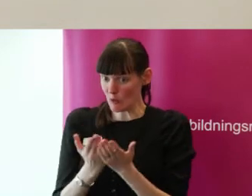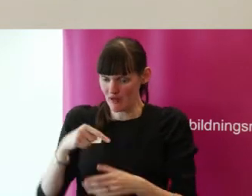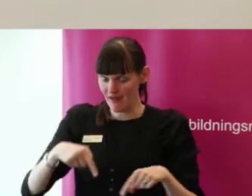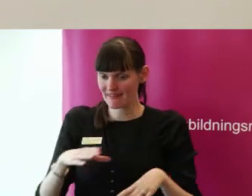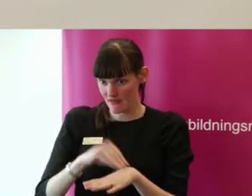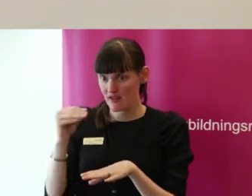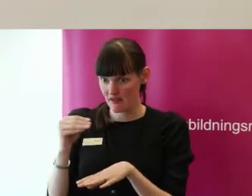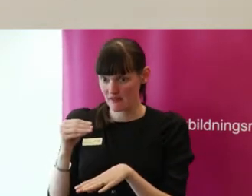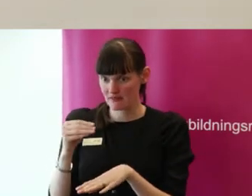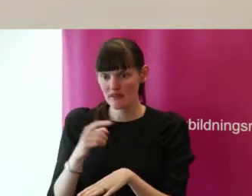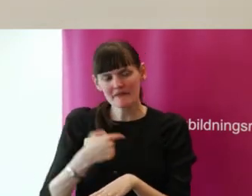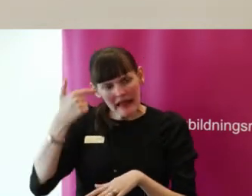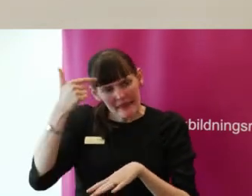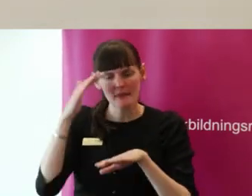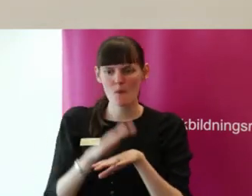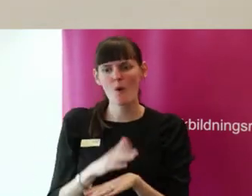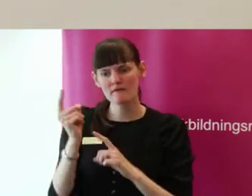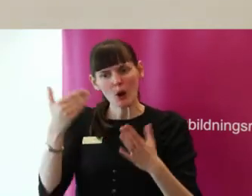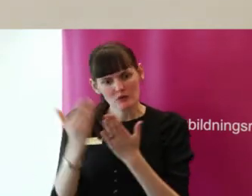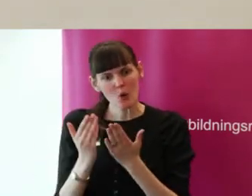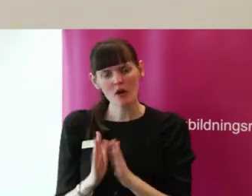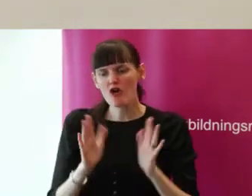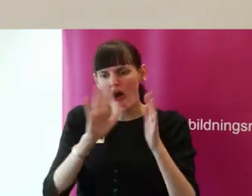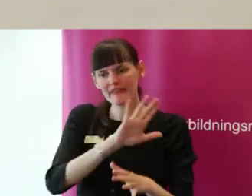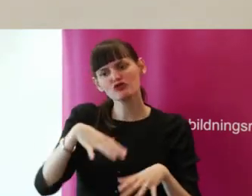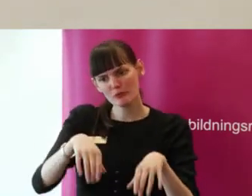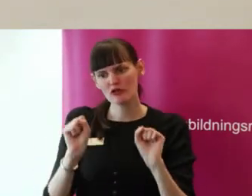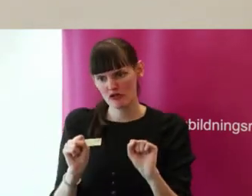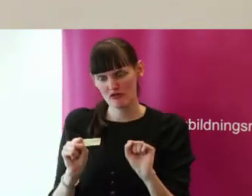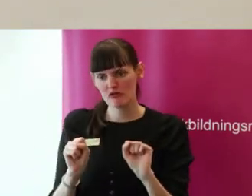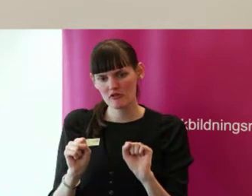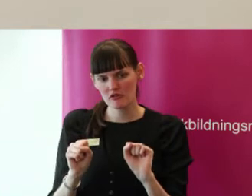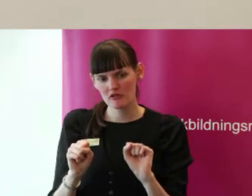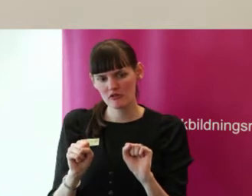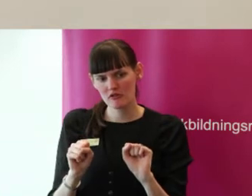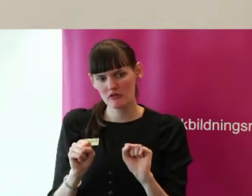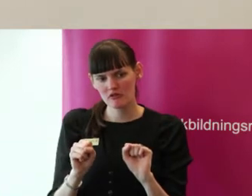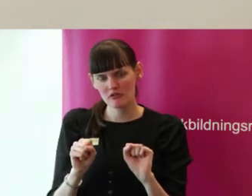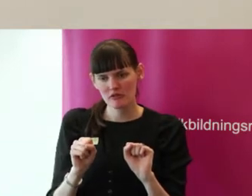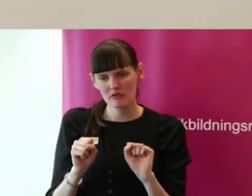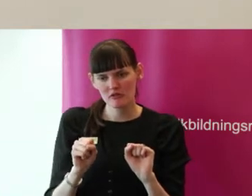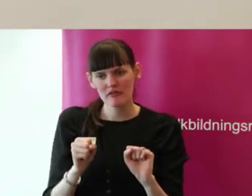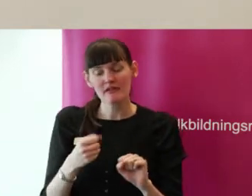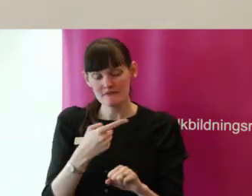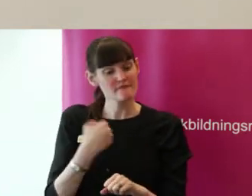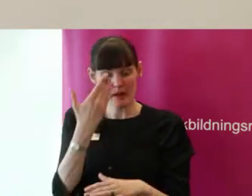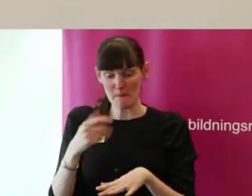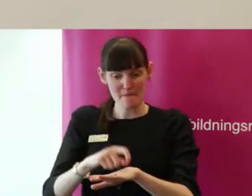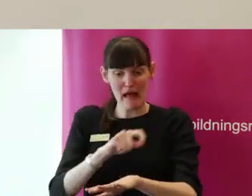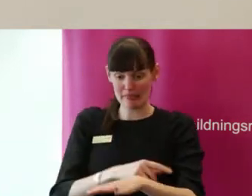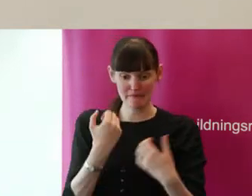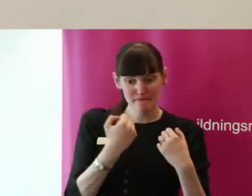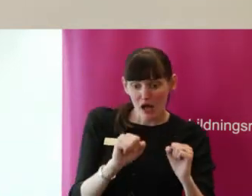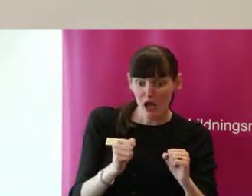Sverige. Vi har tillit till att folkhögskolan klarar sitt uppdrag. Gärna att vi mäter effekter och studier, det tror jag bara